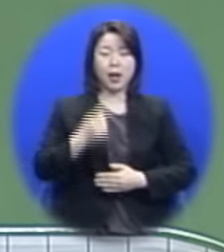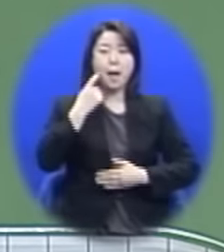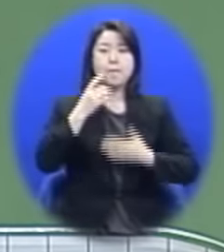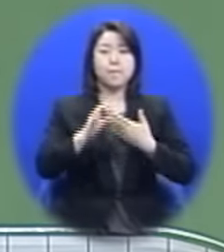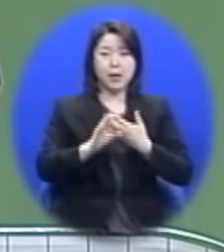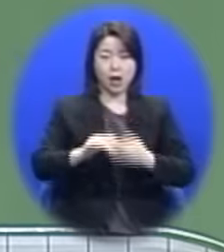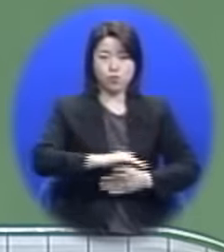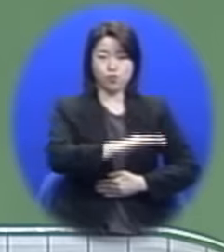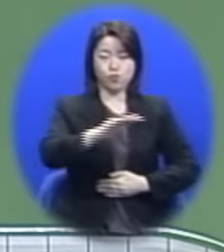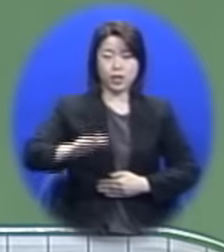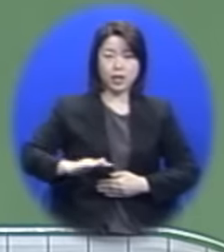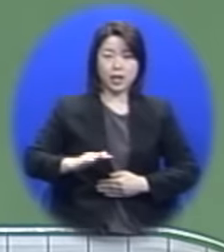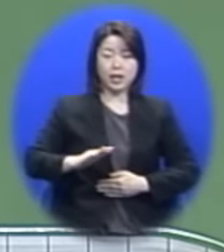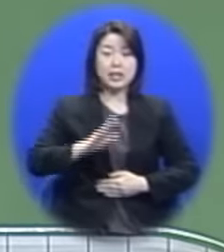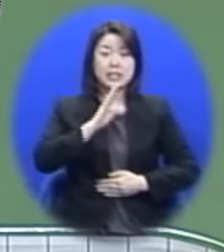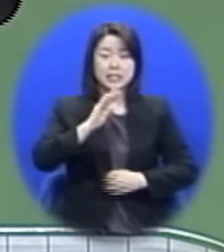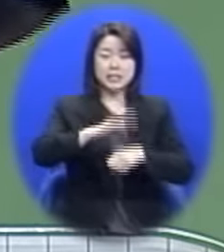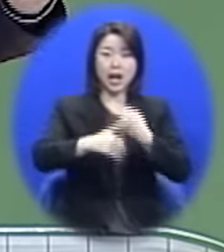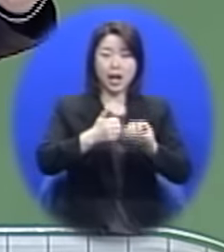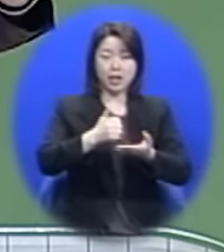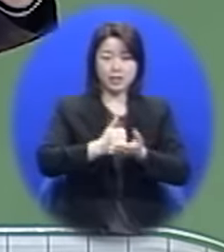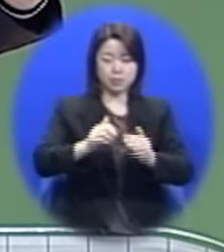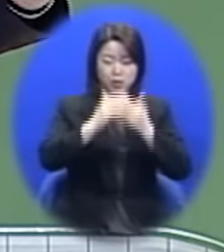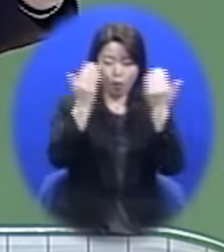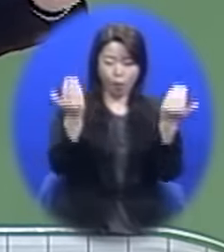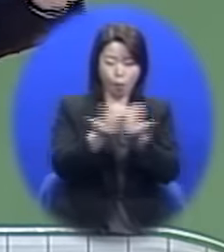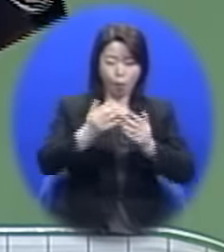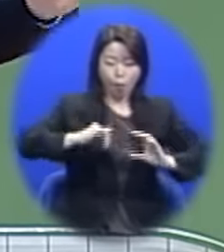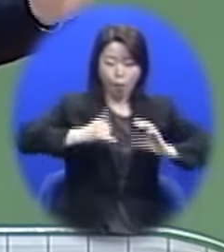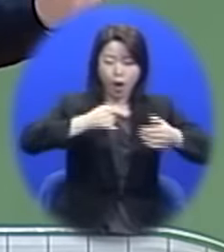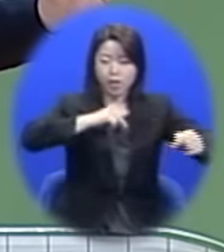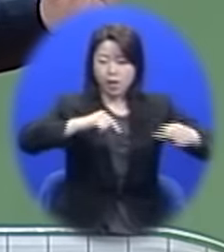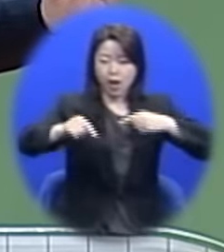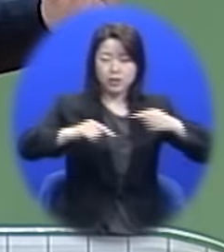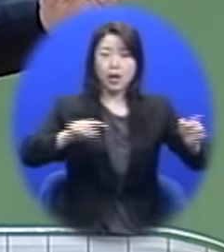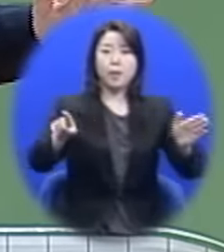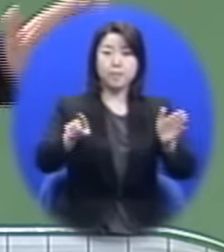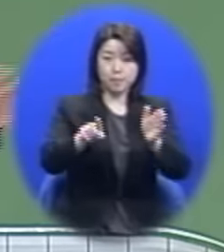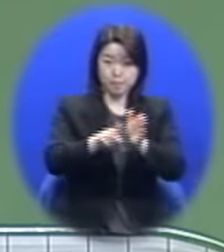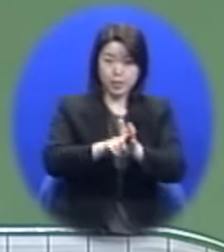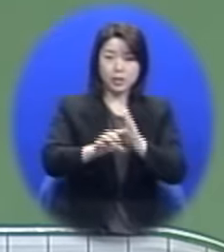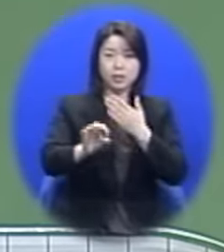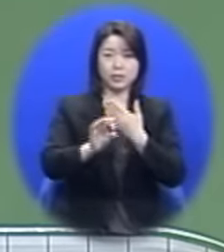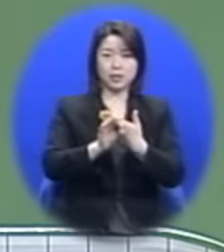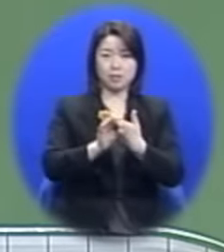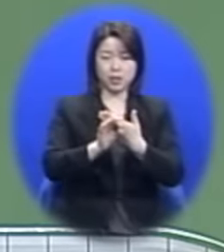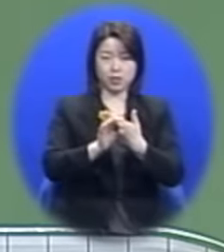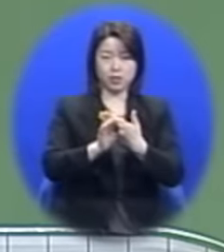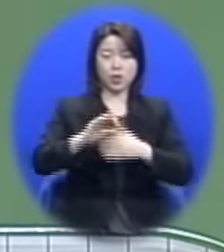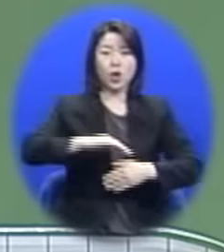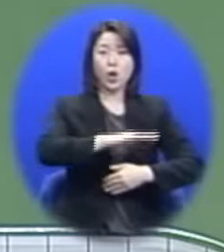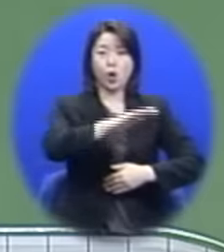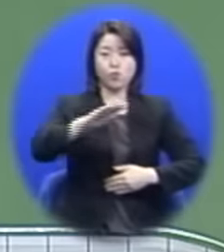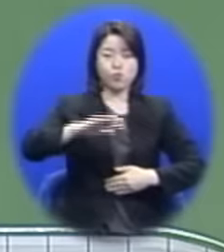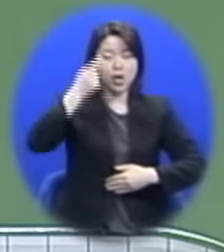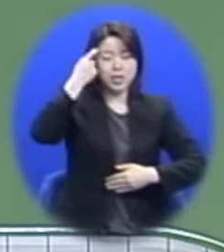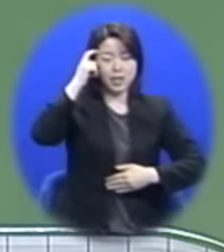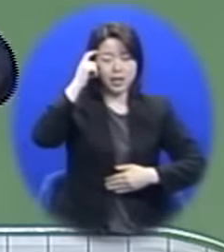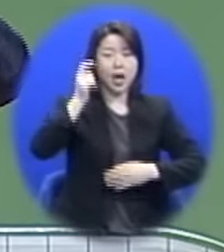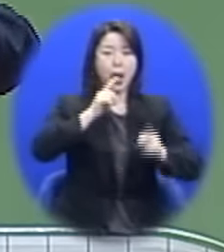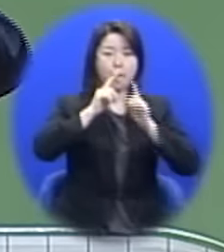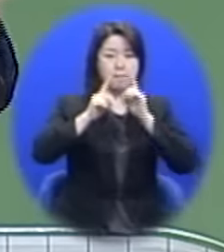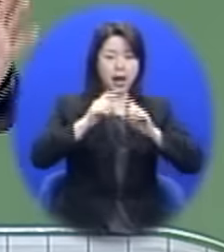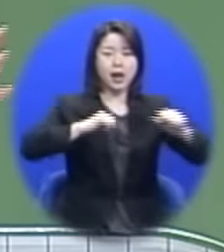만약에 우리가 진짜 하나님이 온 세상을 다스린다는 것이 믿어지면, 그러면 우리의 생각과